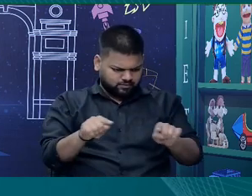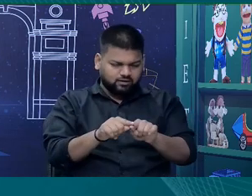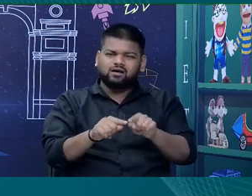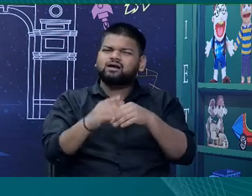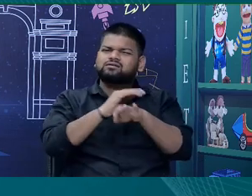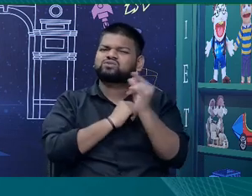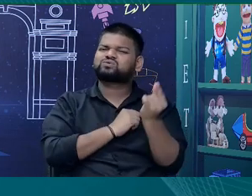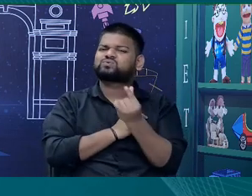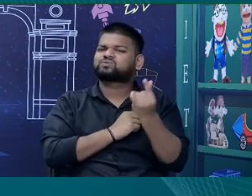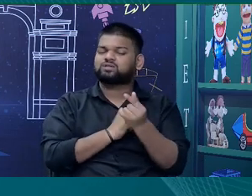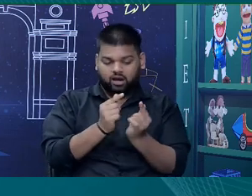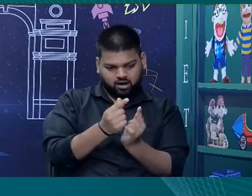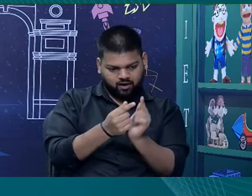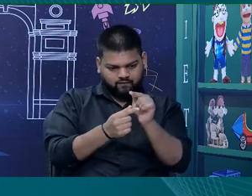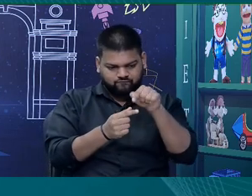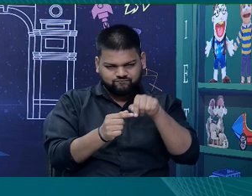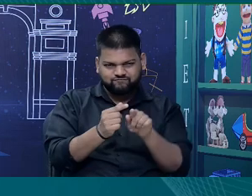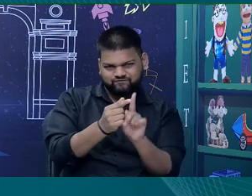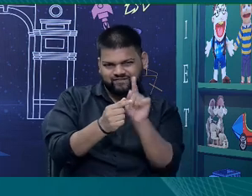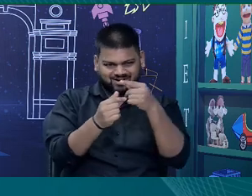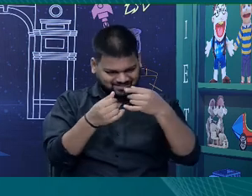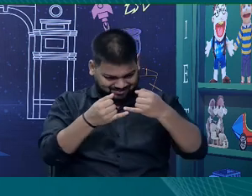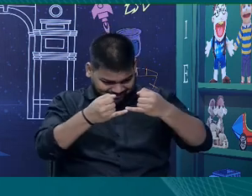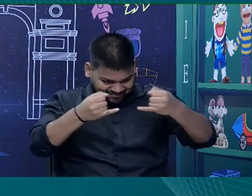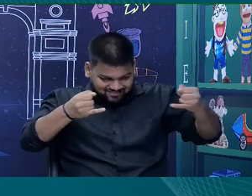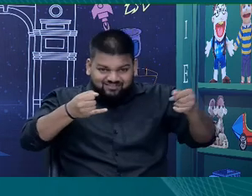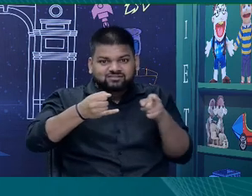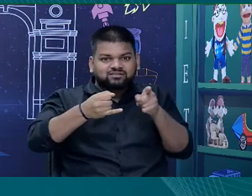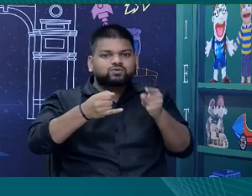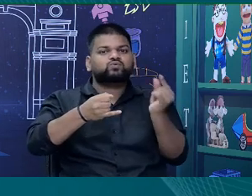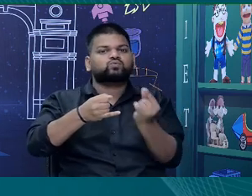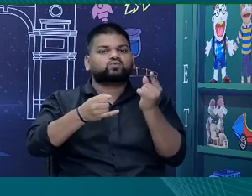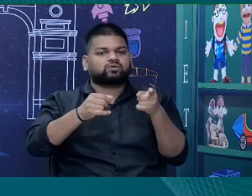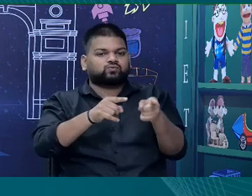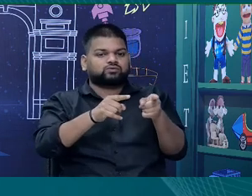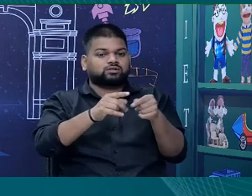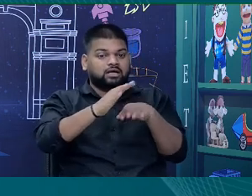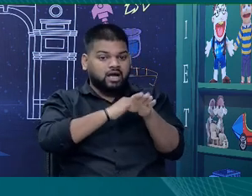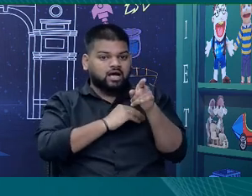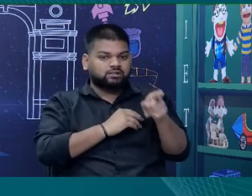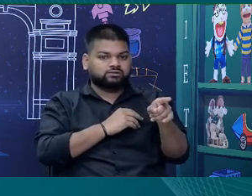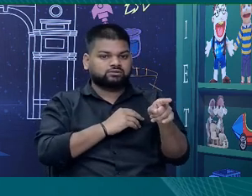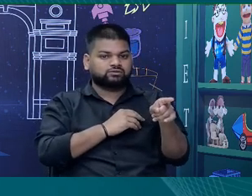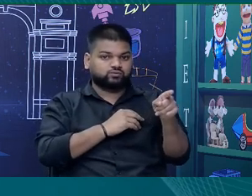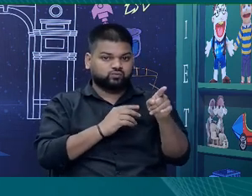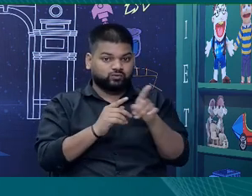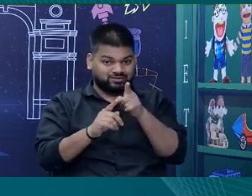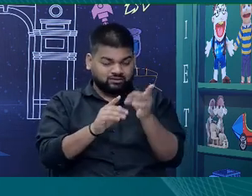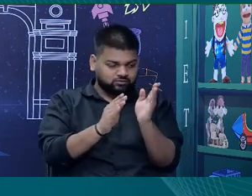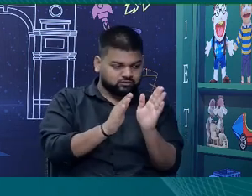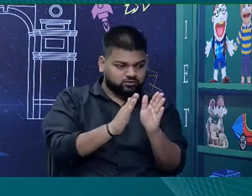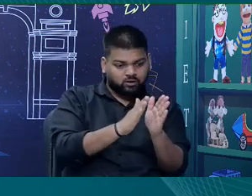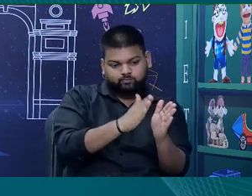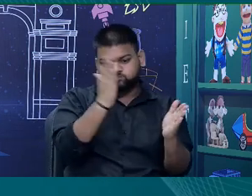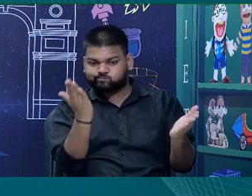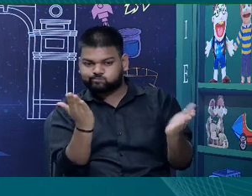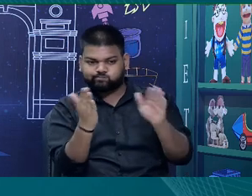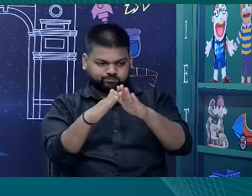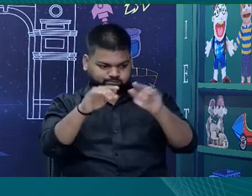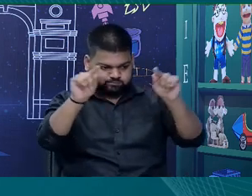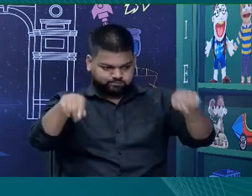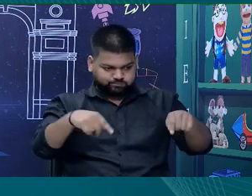बच्चे बीच को ओरिएंट कर पाएं उसके लिए हमने एक टॉप में मग बनाया है एक अरा मार्क बनाया है जिससे बच्चे को पता लगे की पेज कैसे ओरिएंट करना